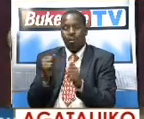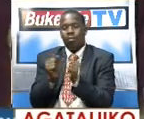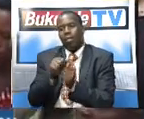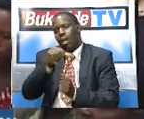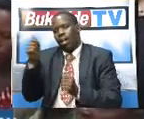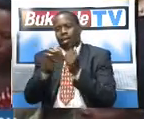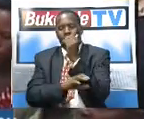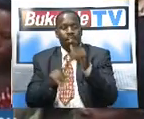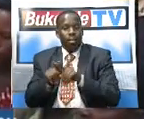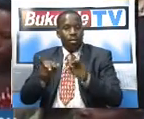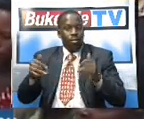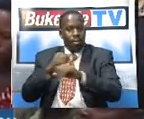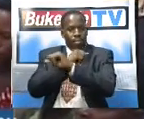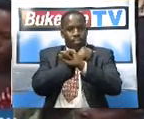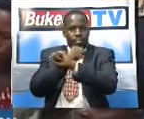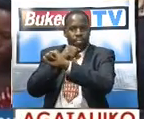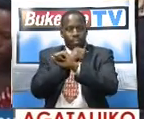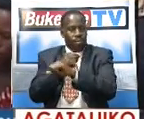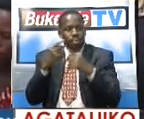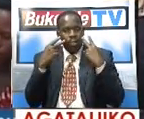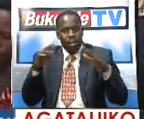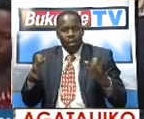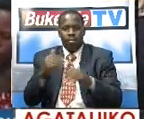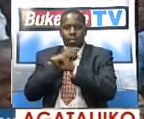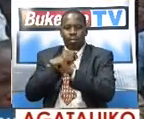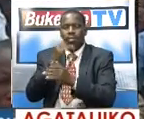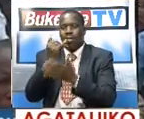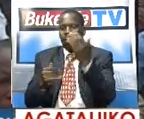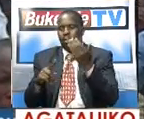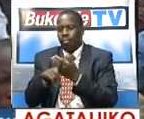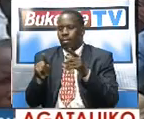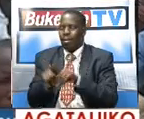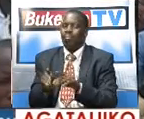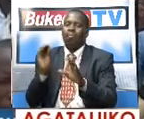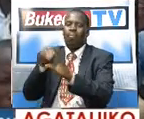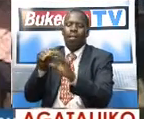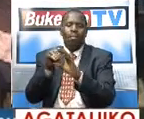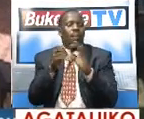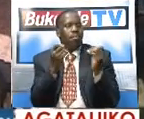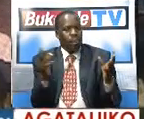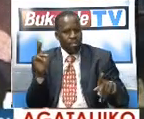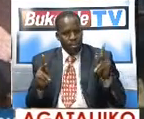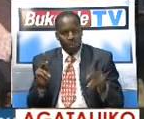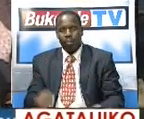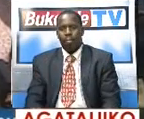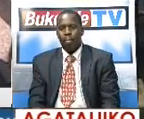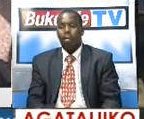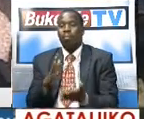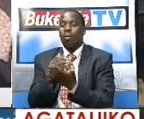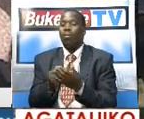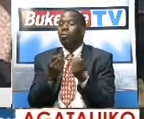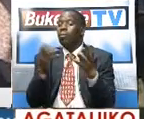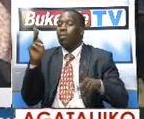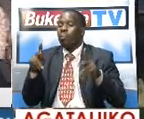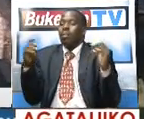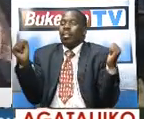yambi. Malawi nga tudamu mtu utaulu kula nisa mkini nyalabi kanti azemu buto. Okweli singuli mba nansi. Mwaba ntugona